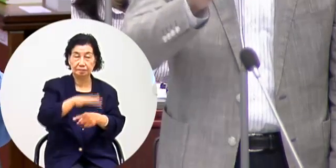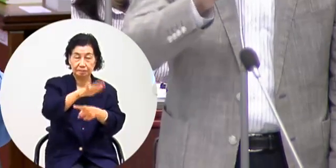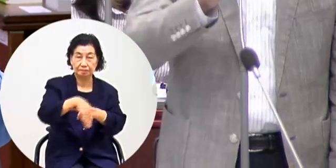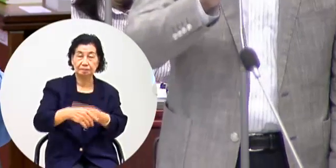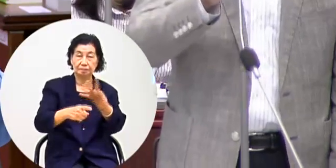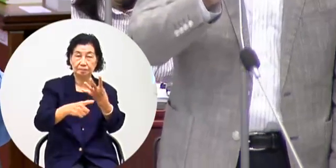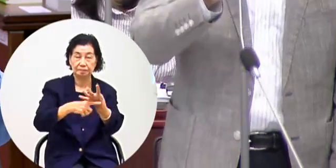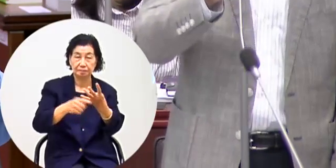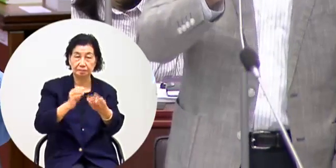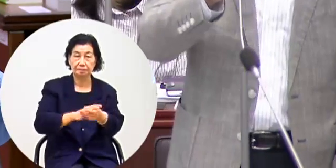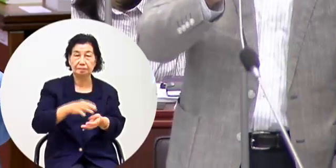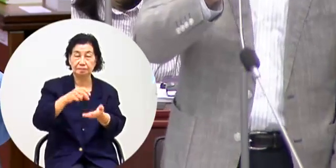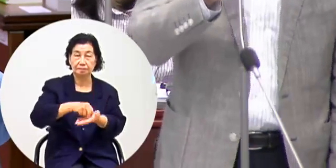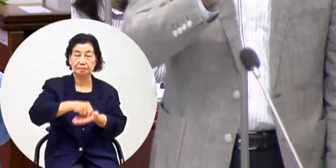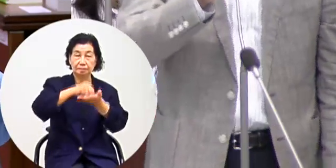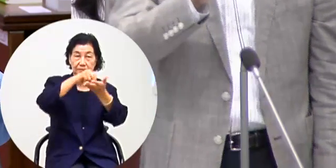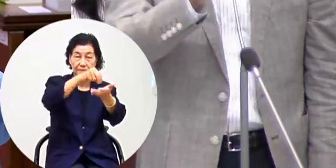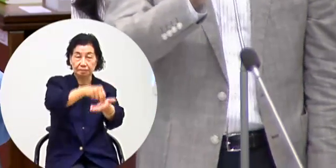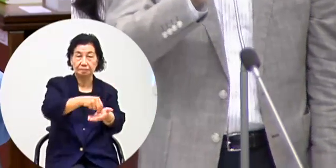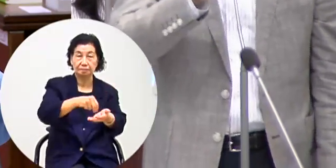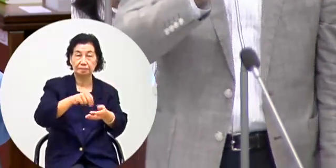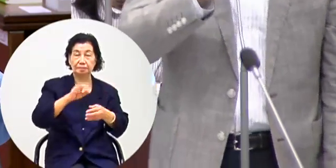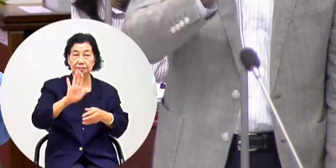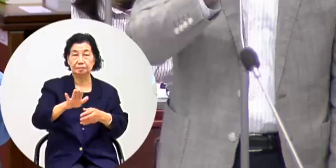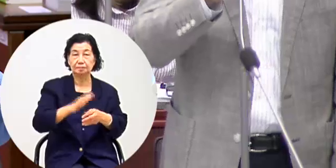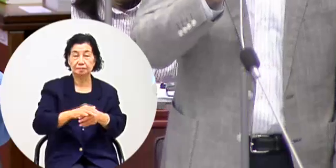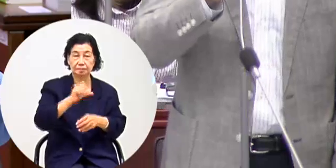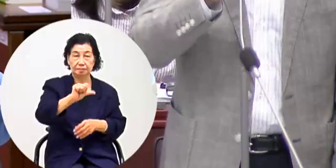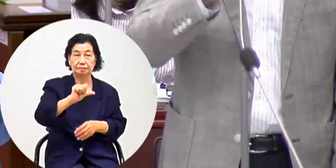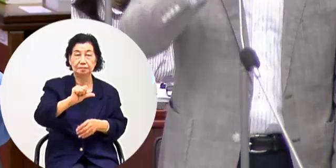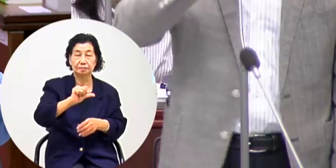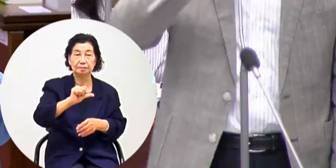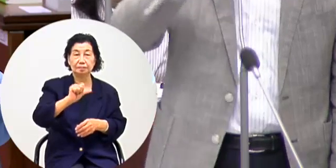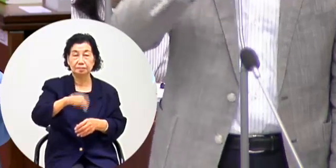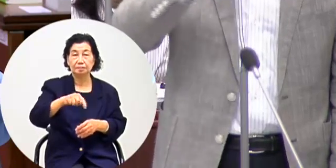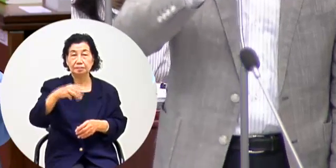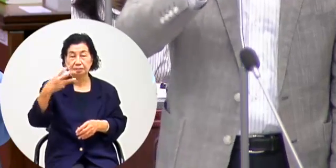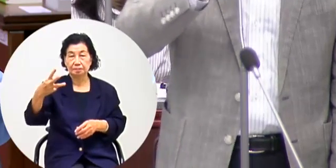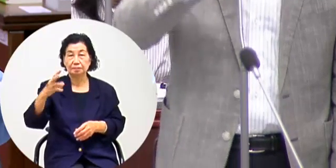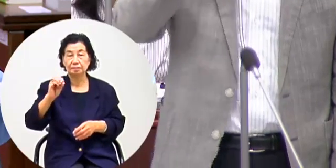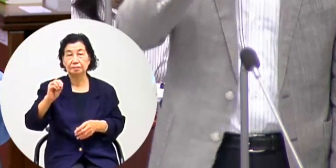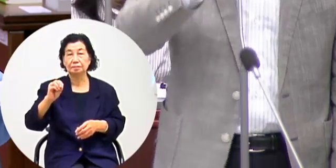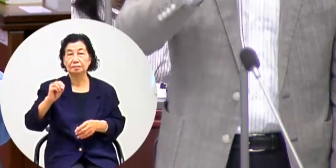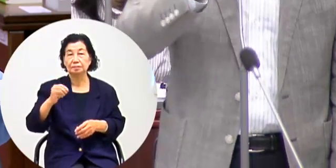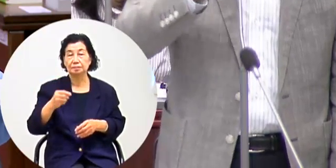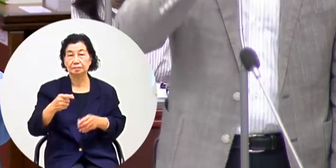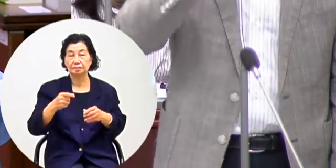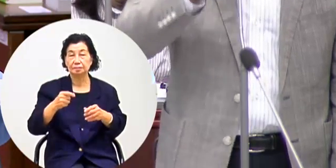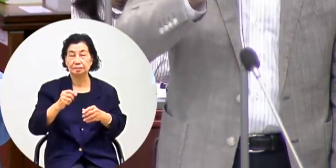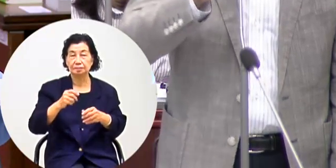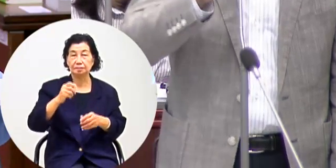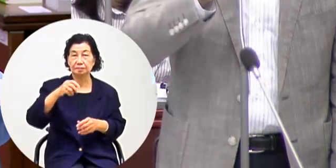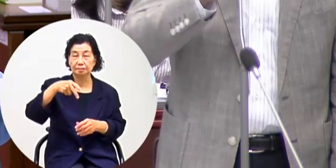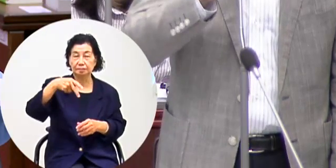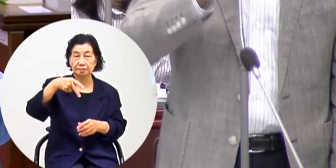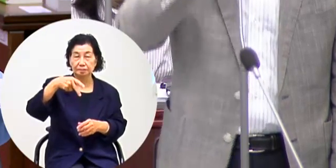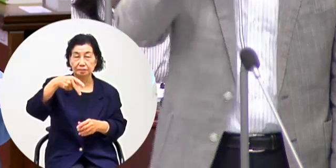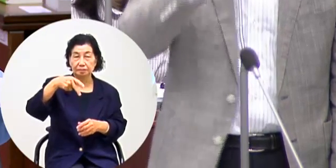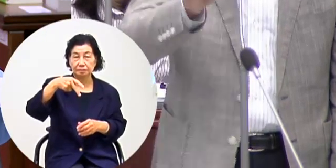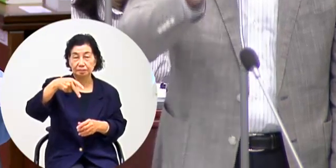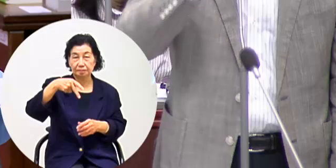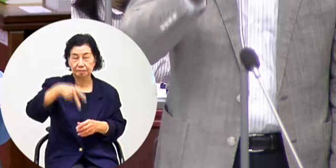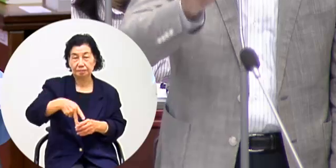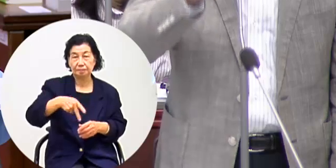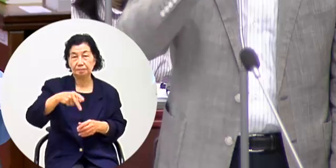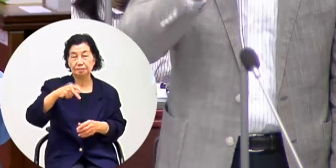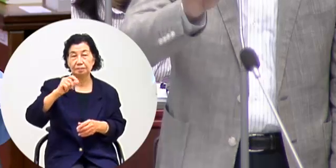面。 所以你觉得5.3万公顷多不多？对高雄市来讲， 我是觉得啦，差不多啦， 差不多。 对，但是我跟陈彦报告，包括